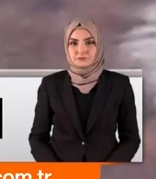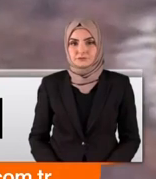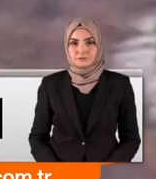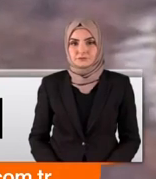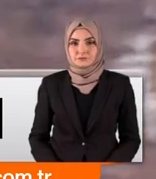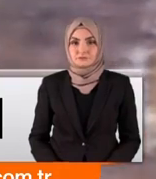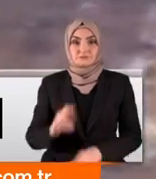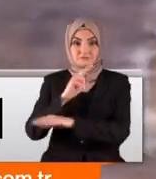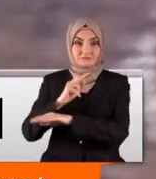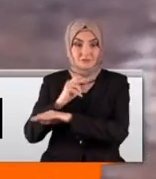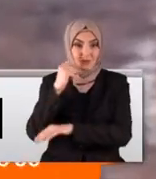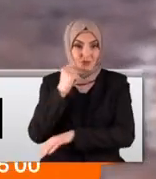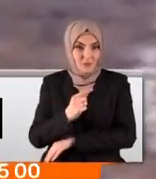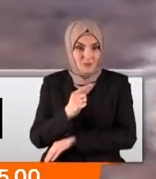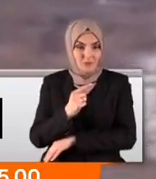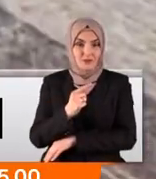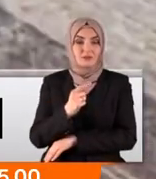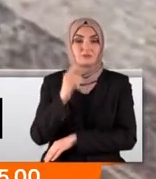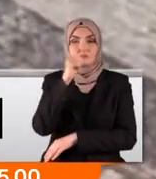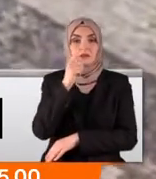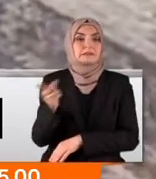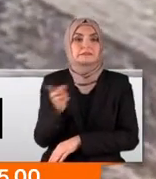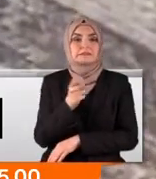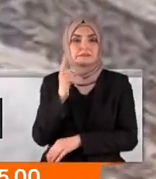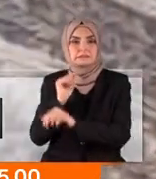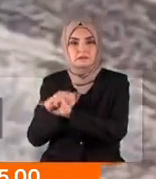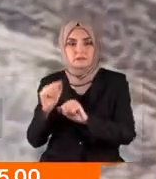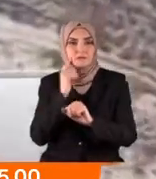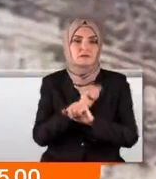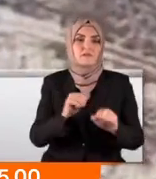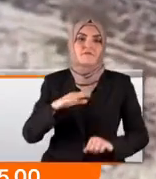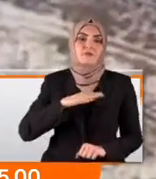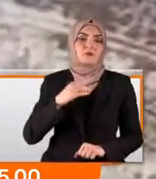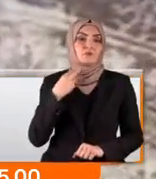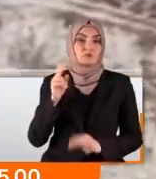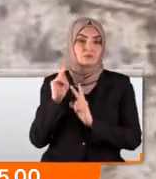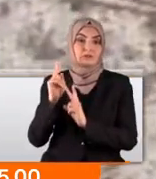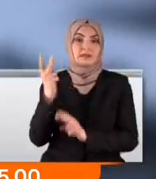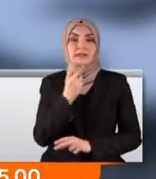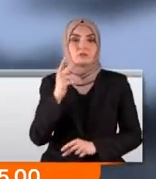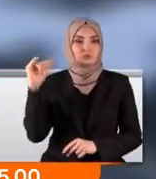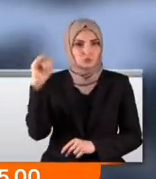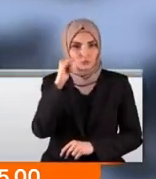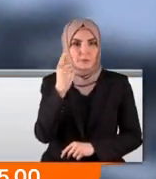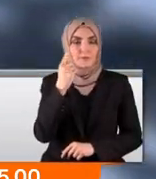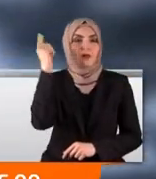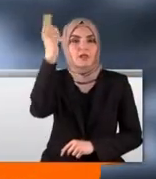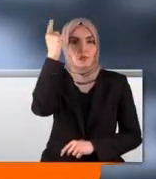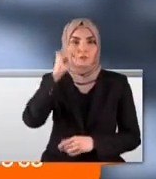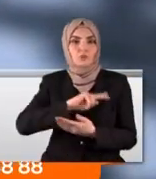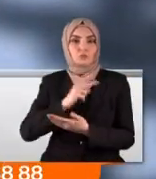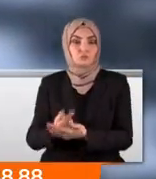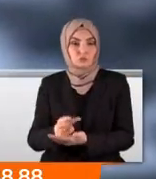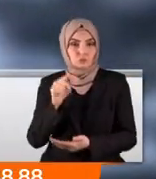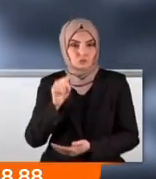Açılan ateş iki tarafa da ağır kayıplar verdiriyor. Rusya'ya ait iki uçak ve bir helikopterin düştüğü anlar ve yerdeki enkaz